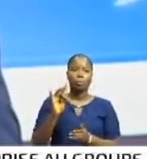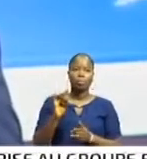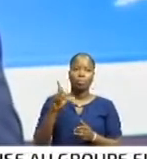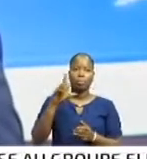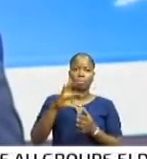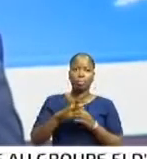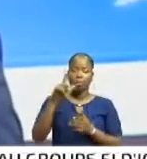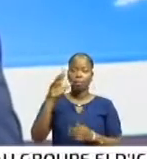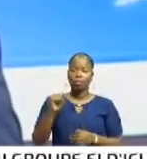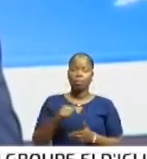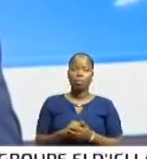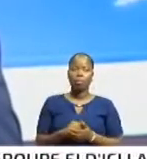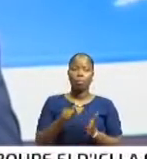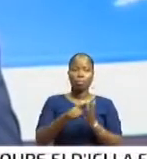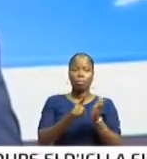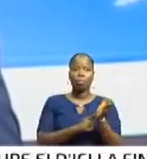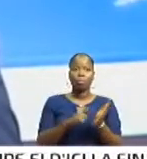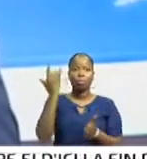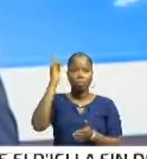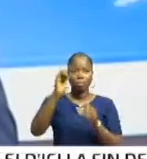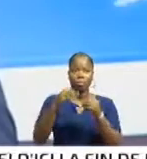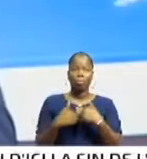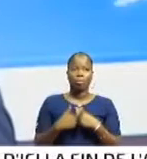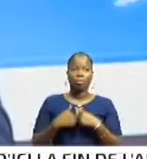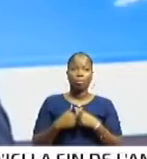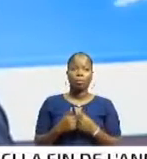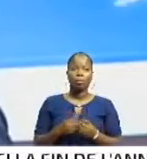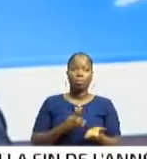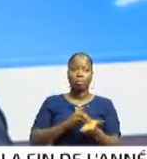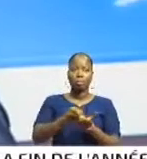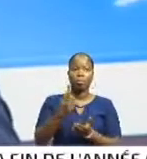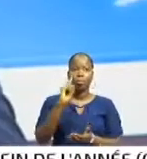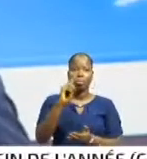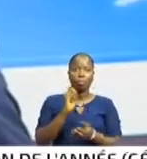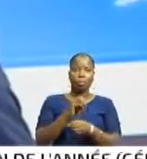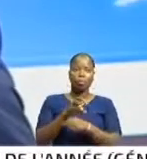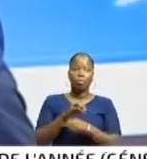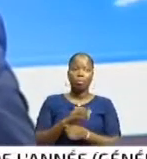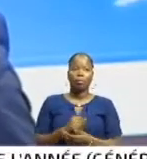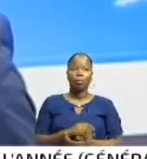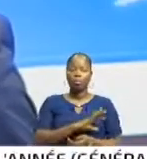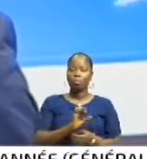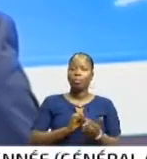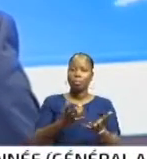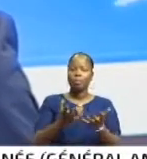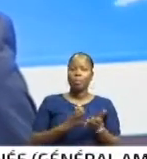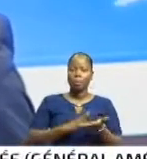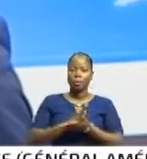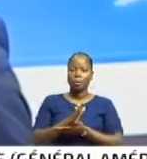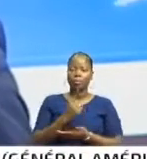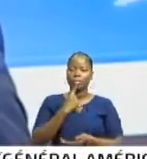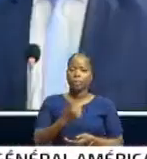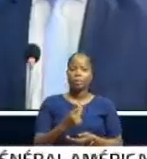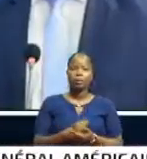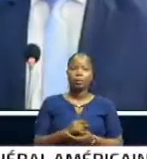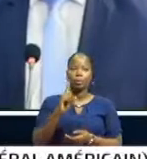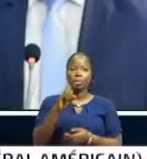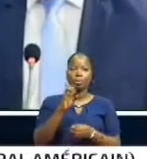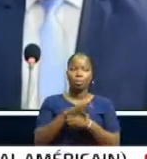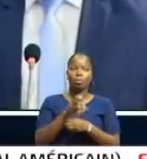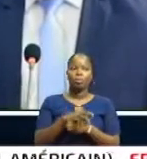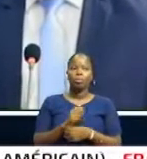133 dis bien il a le droit de se faire assister par un conseil je veux bien qu'on me dise est-ce qu'on conseille